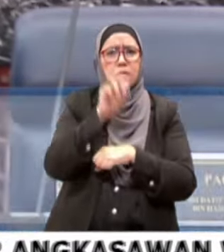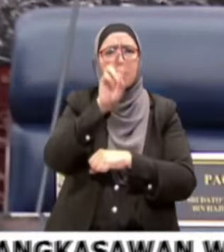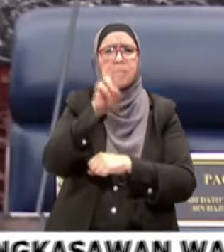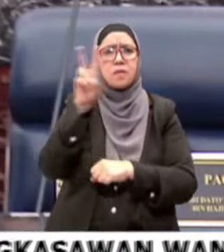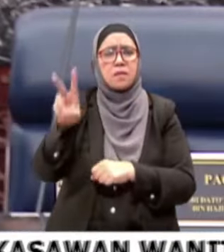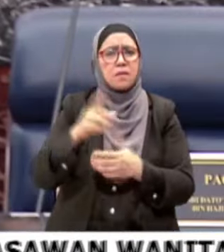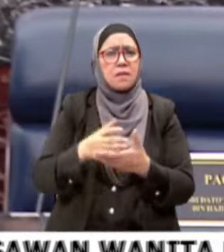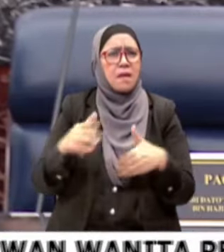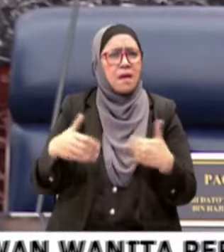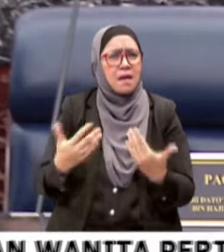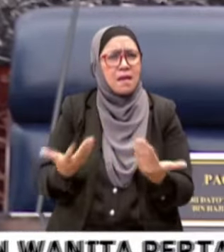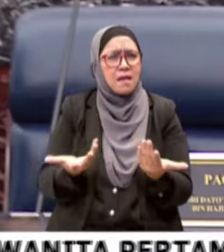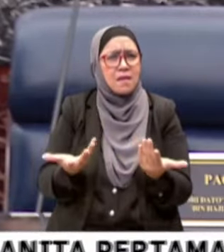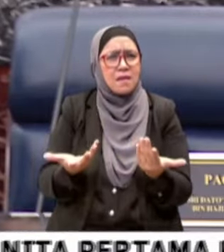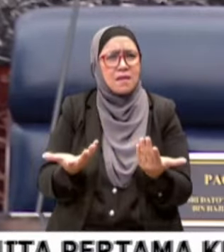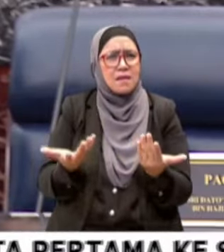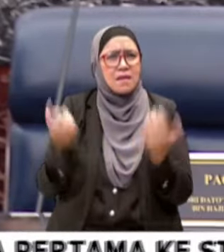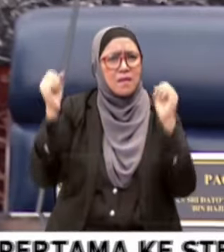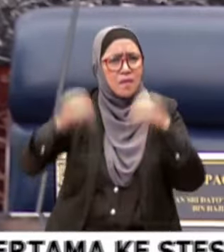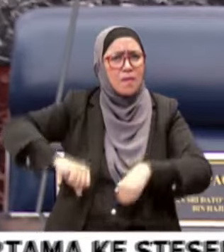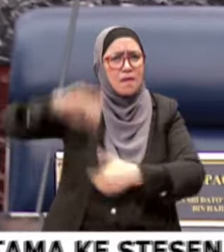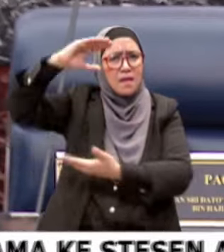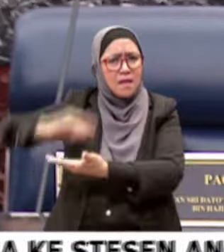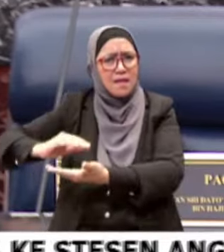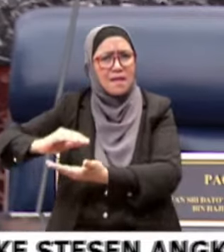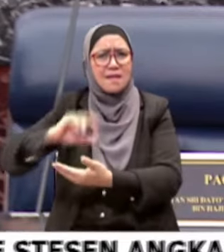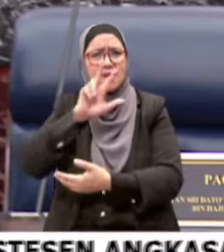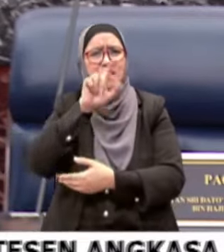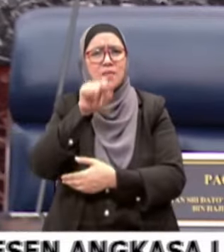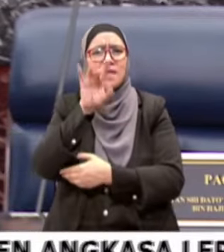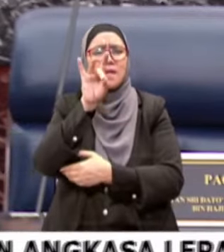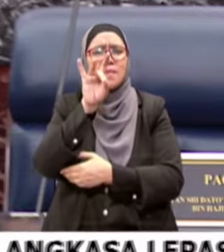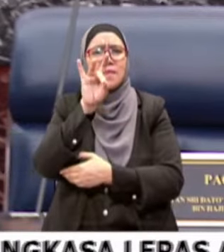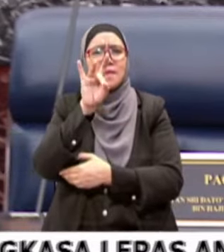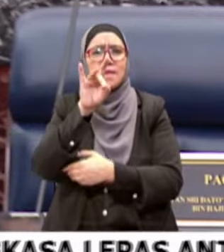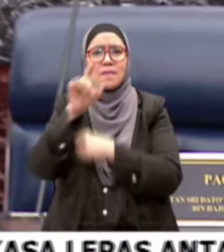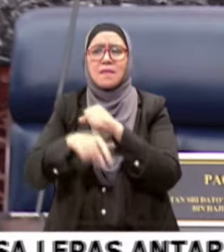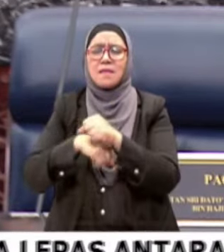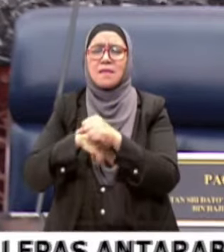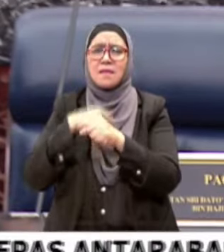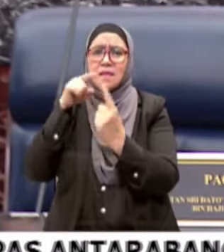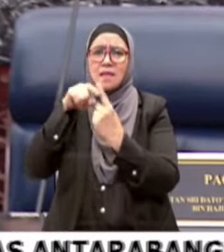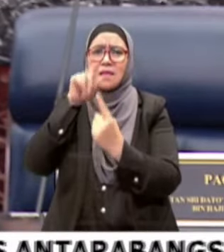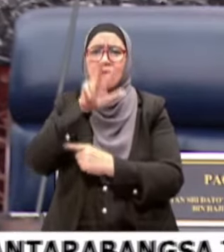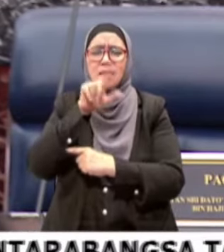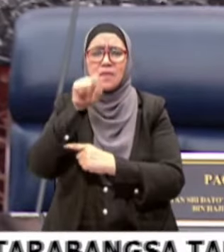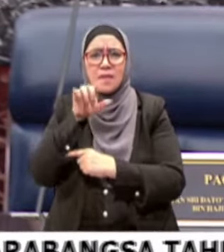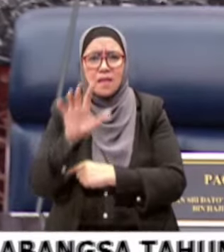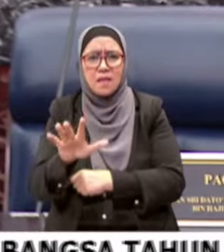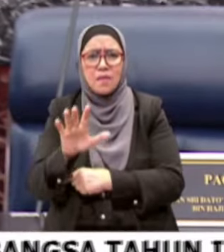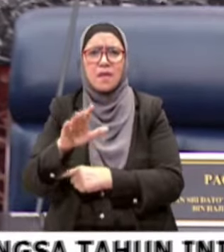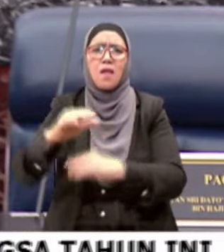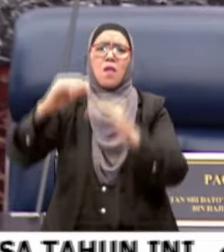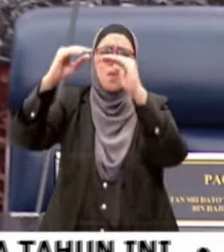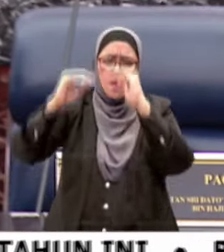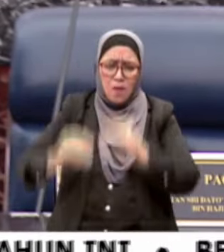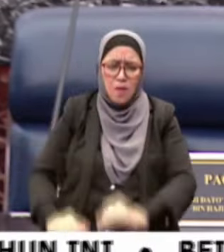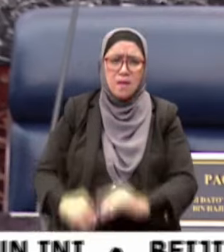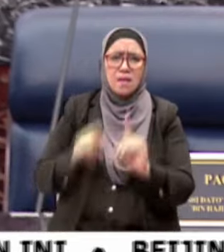mana mungkin dia menunggu 3 populan 8 kepada 3 peran demo turun pada